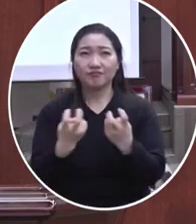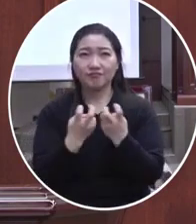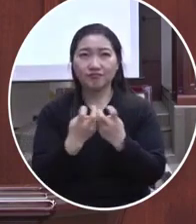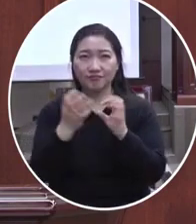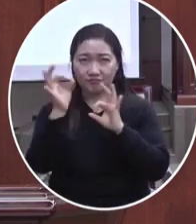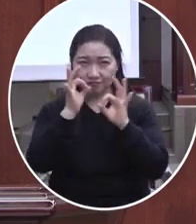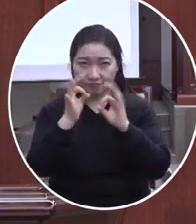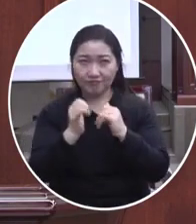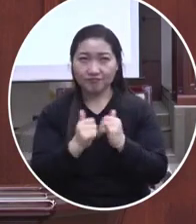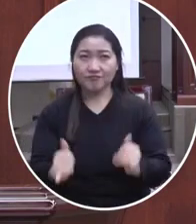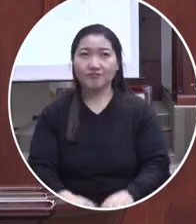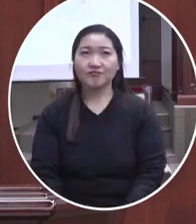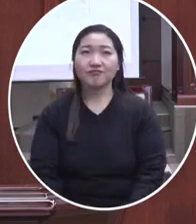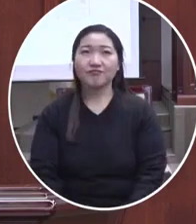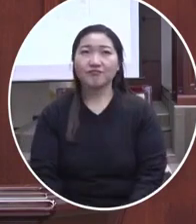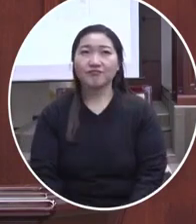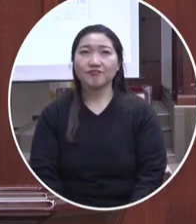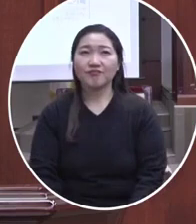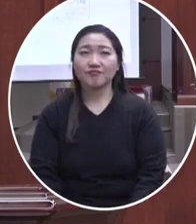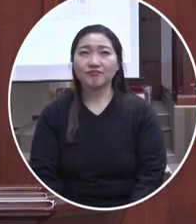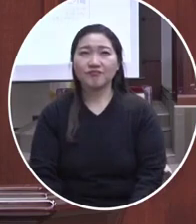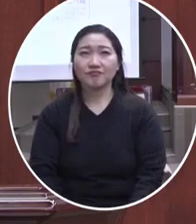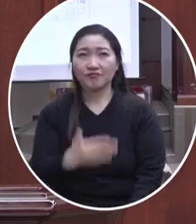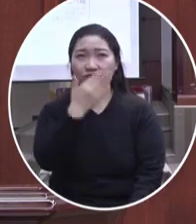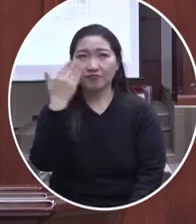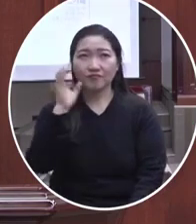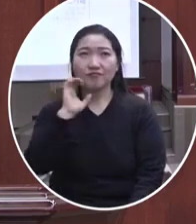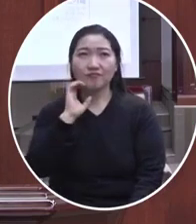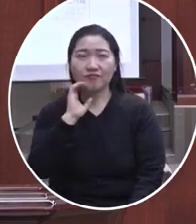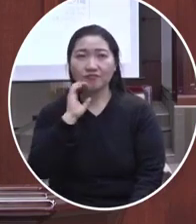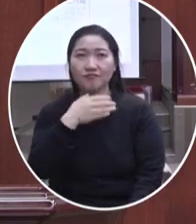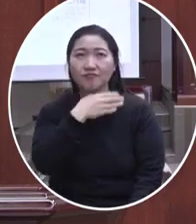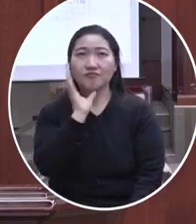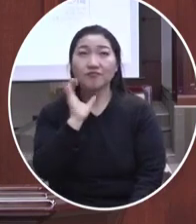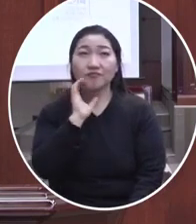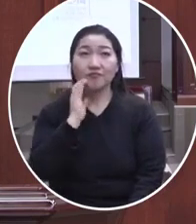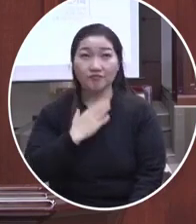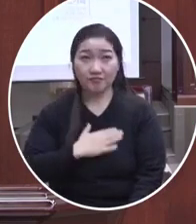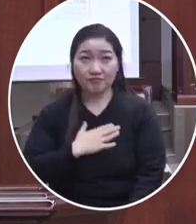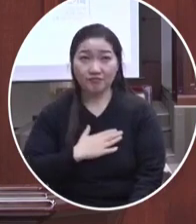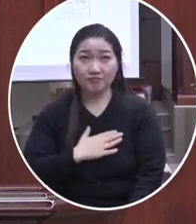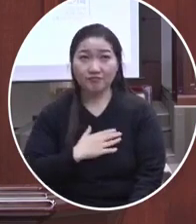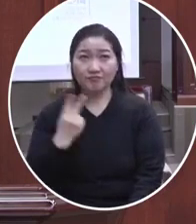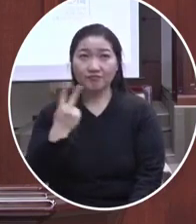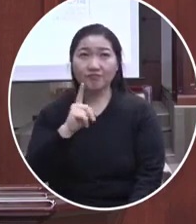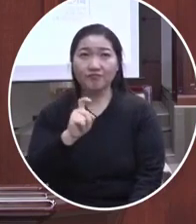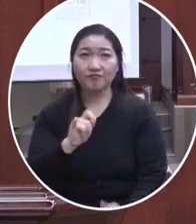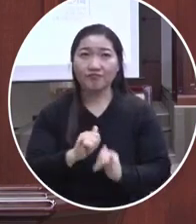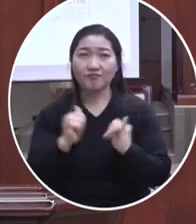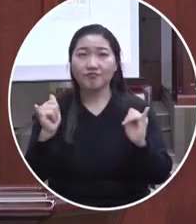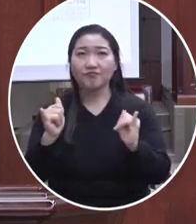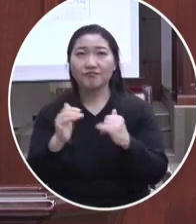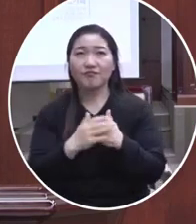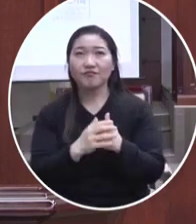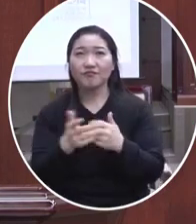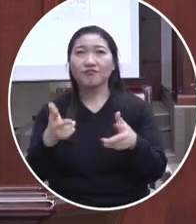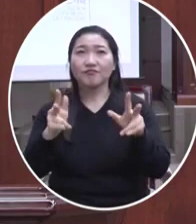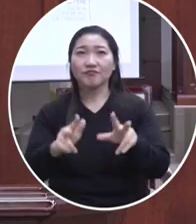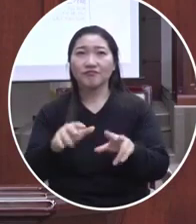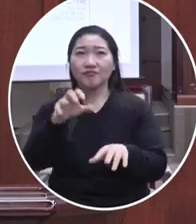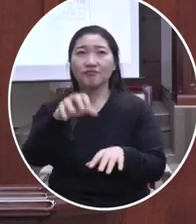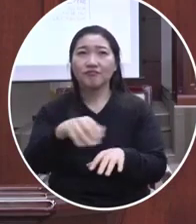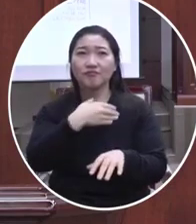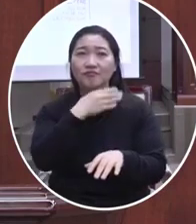있는 방안을 찾아보고자 합니다. 청춘 카페와 실버 카페를 아십니까? 2010년